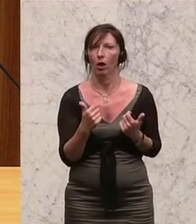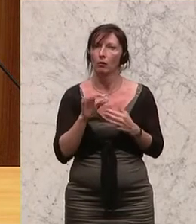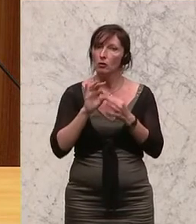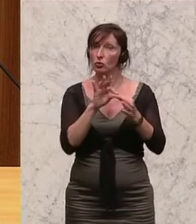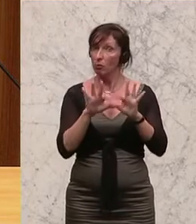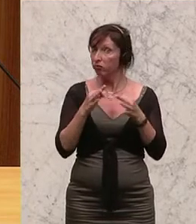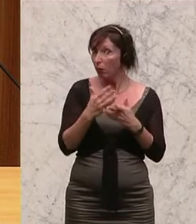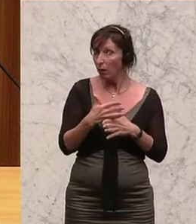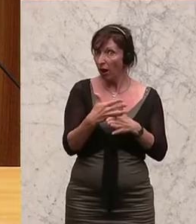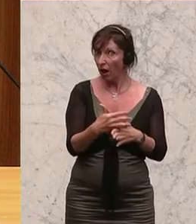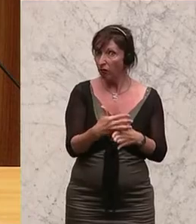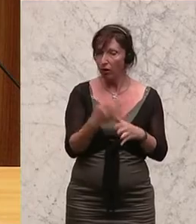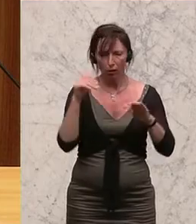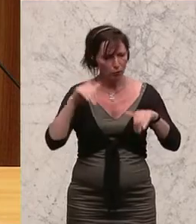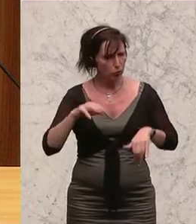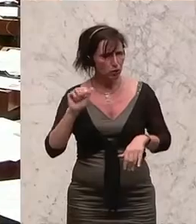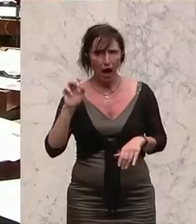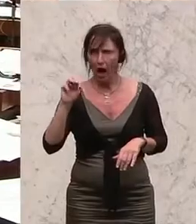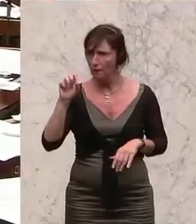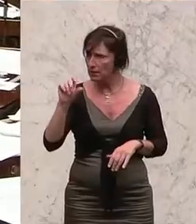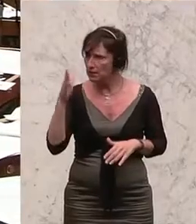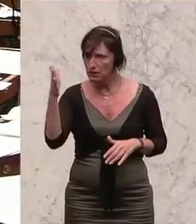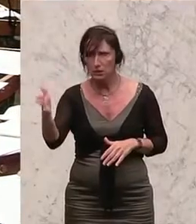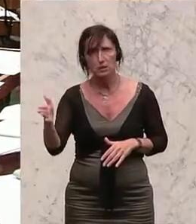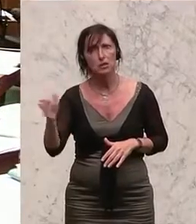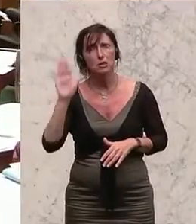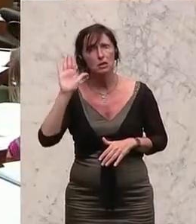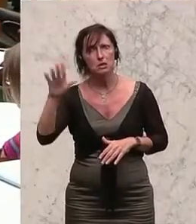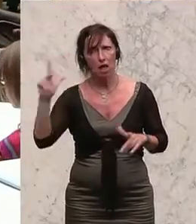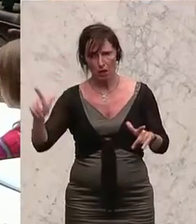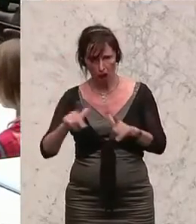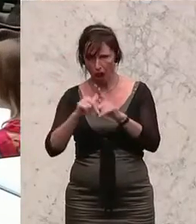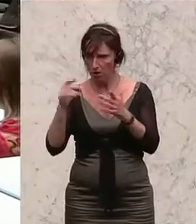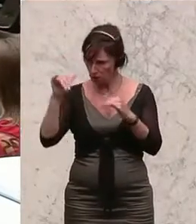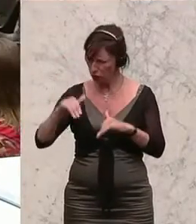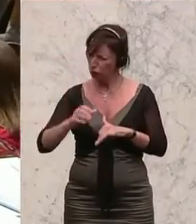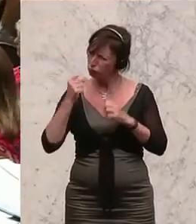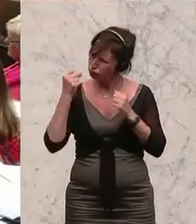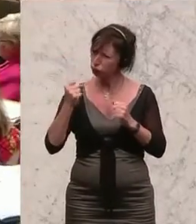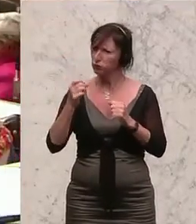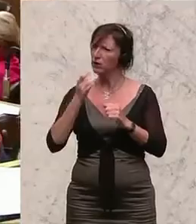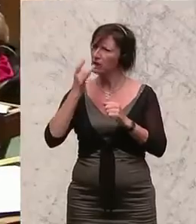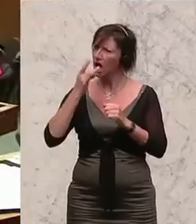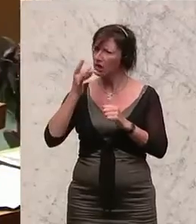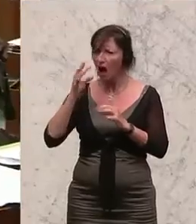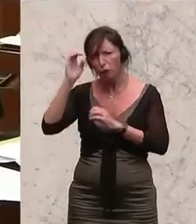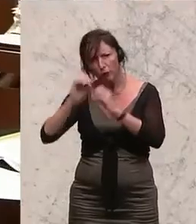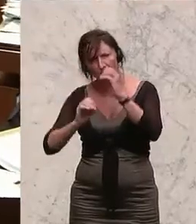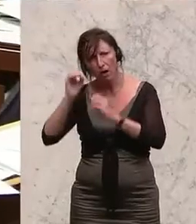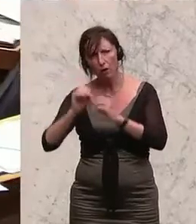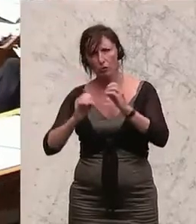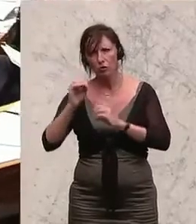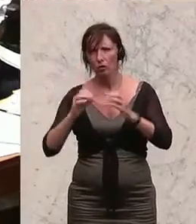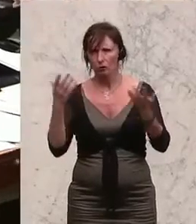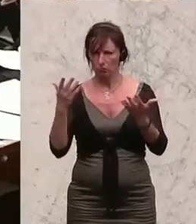das Arbeitsmarktservice, die Leistungen scharf zu evaluieren. Da muss man mal nachhergehen und sagen, was ist der Input, das kostet